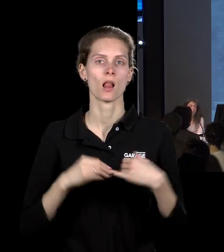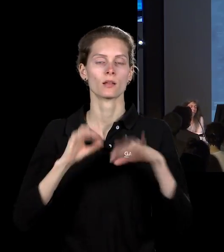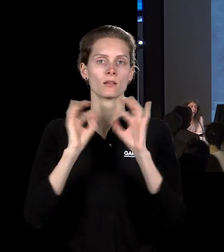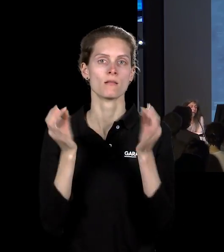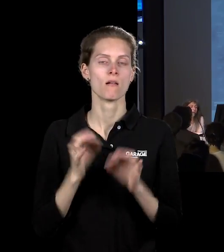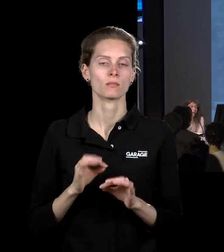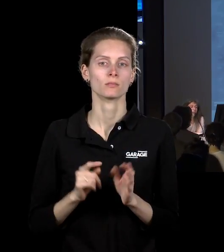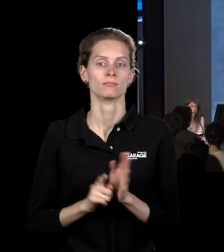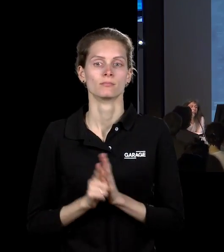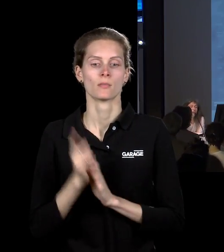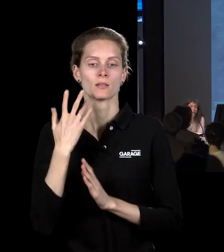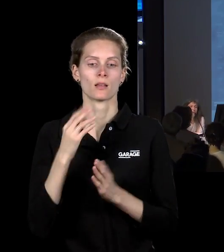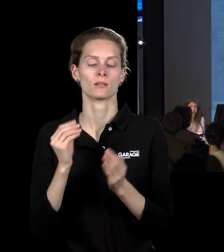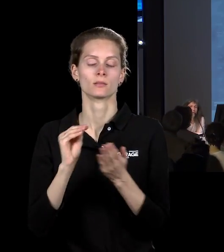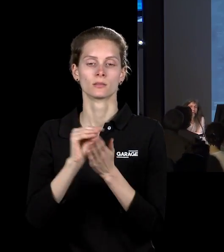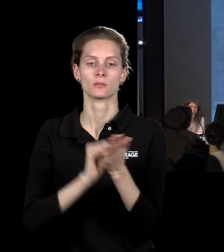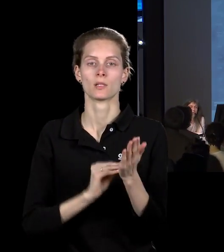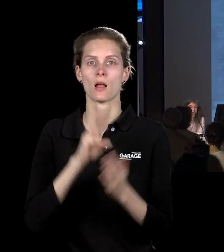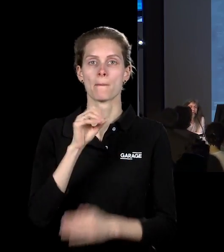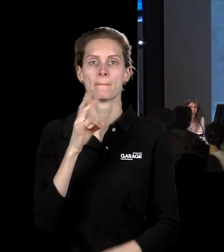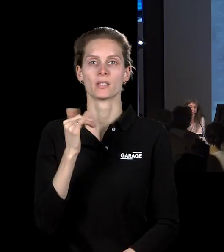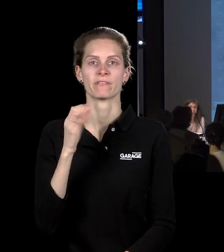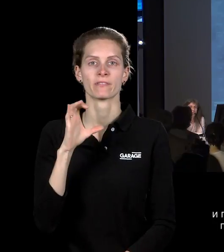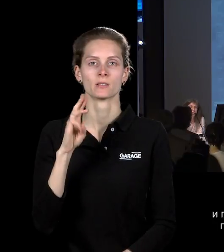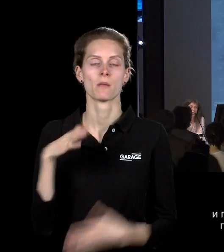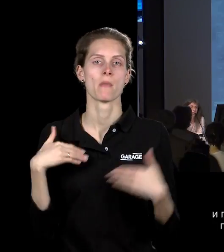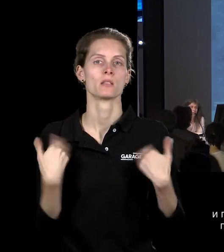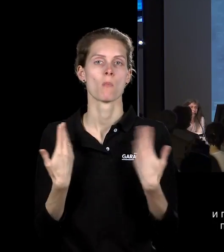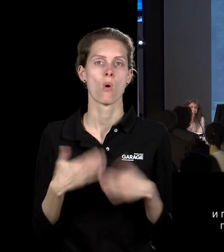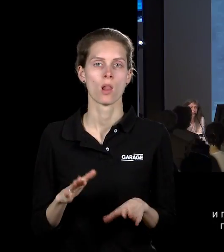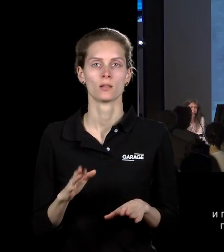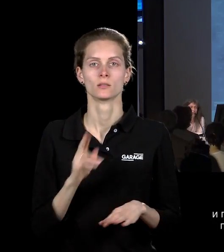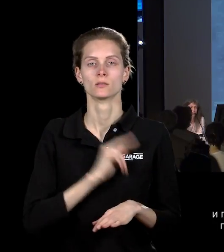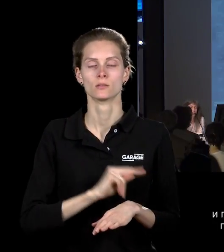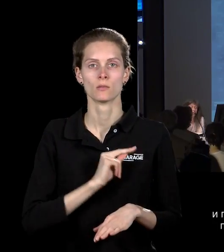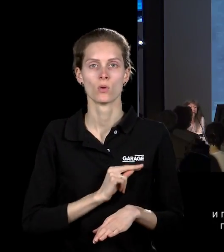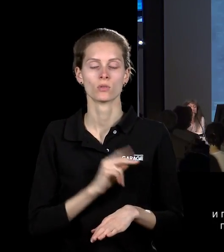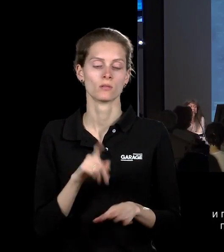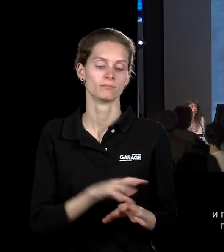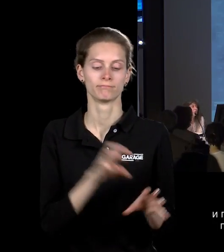свой манифест бесполезной работы и предлагает в качестве бесполезной работы не только перекладывать предметы